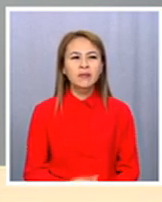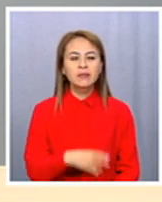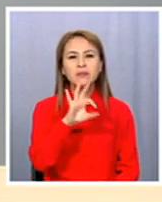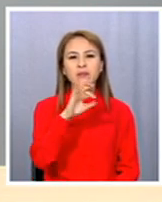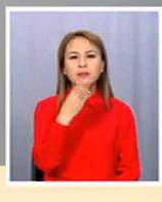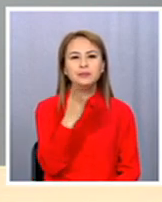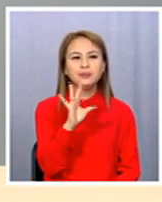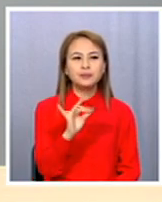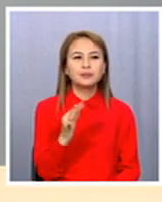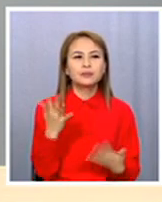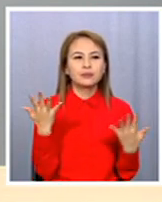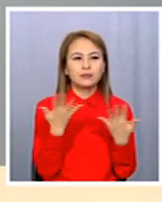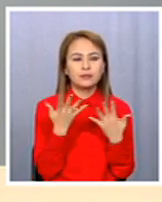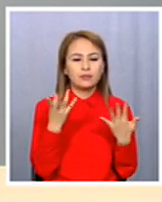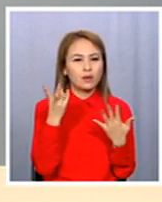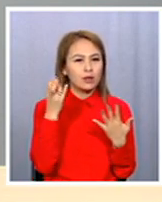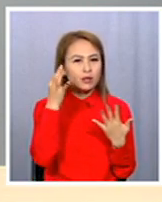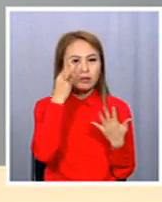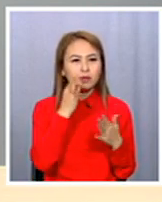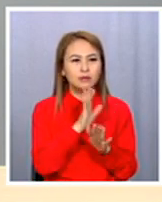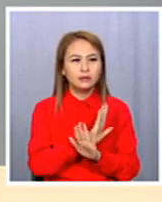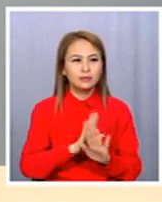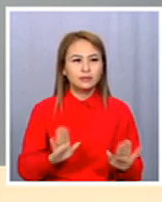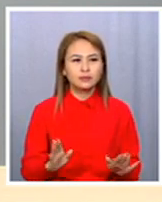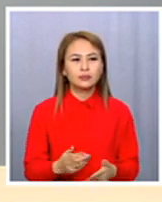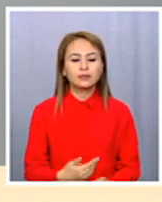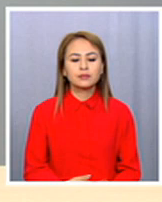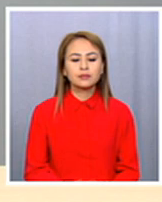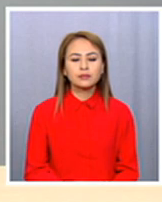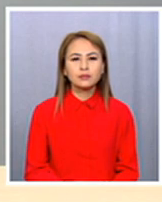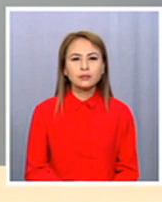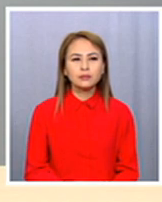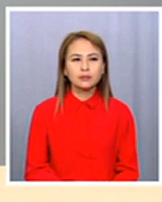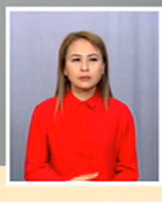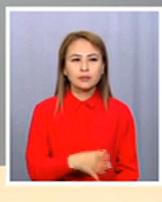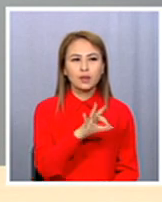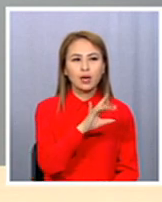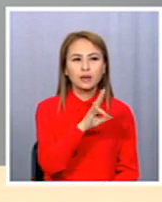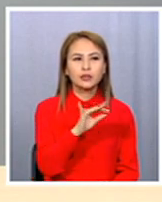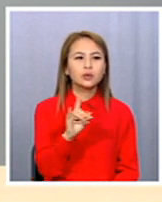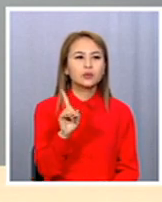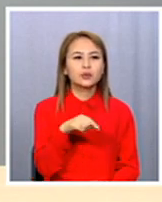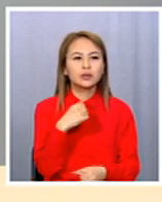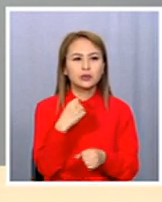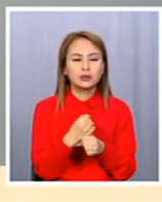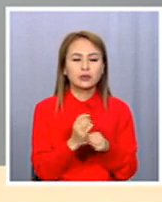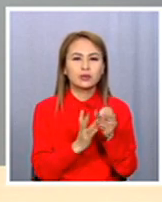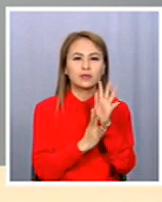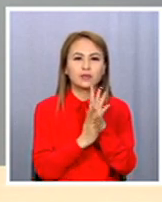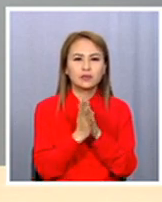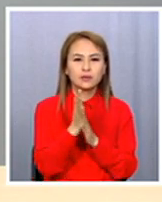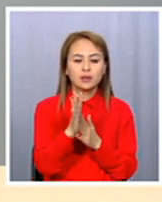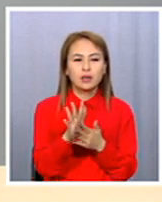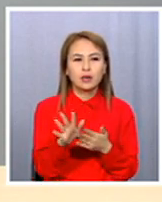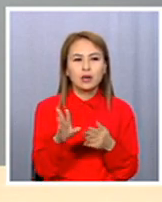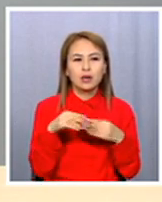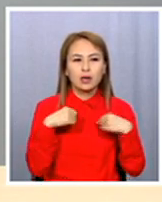Овощи какие? Не сладкие. Они что делают? Растут в